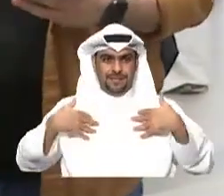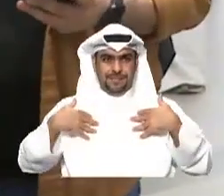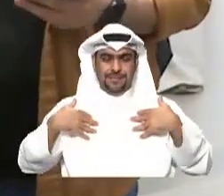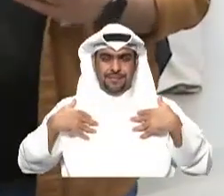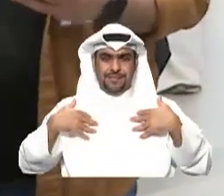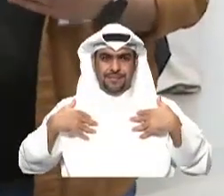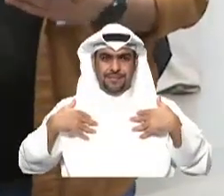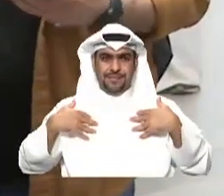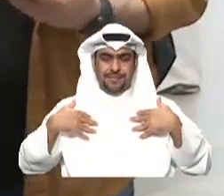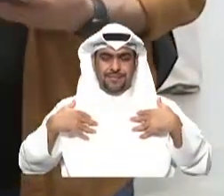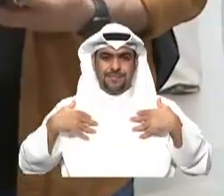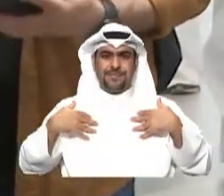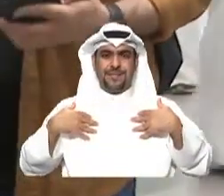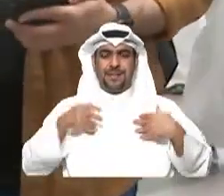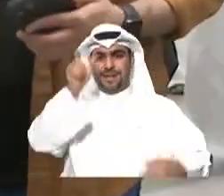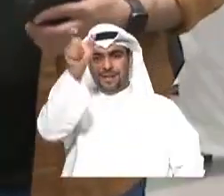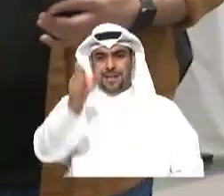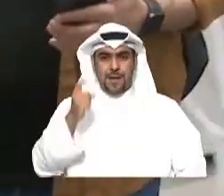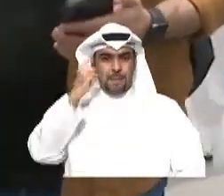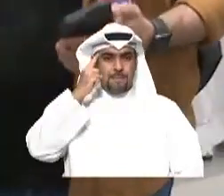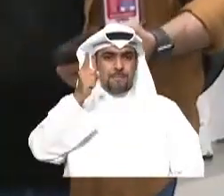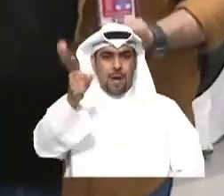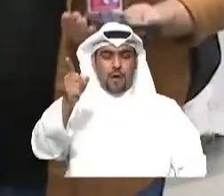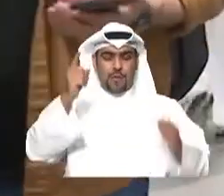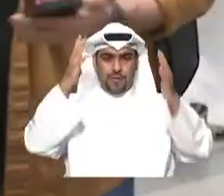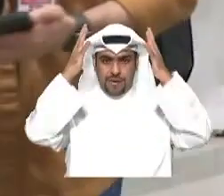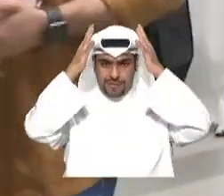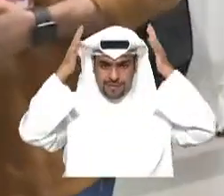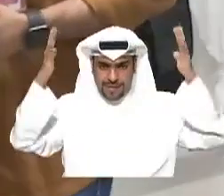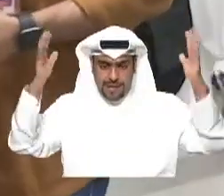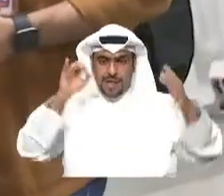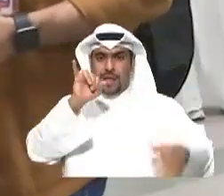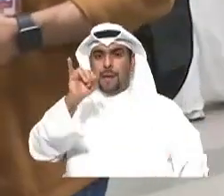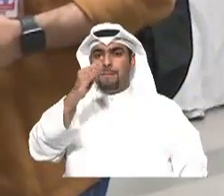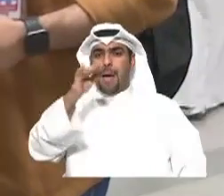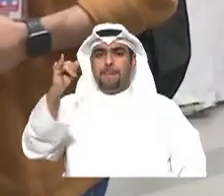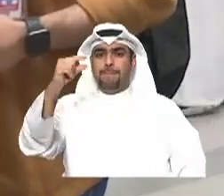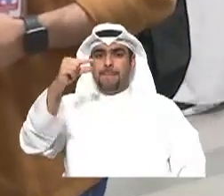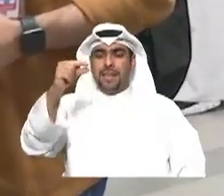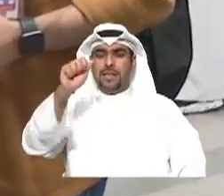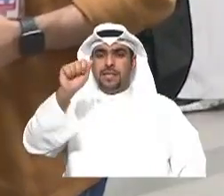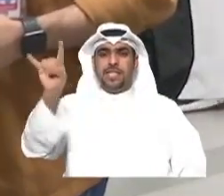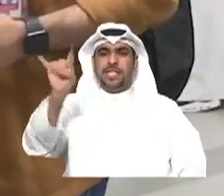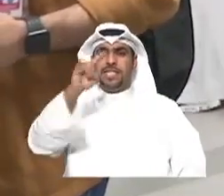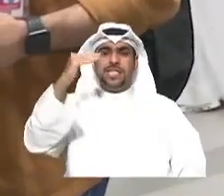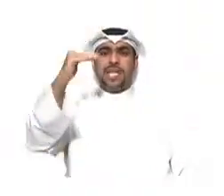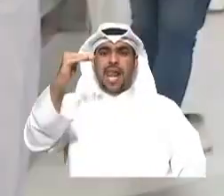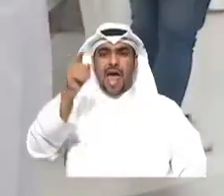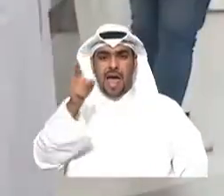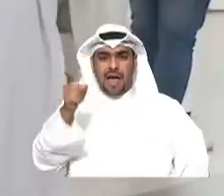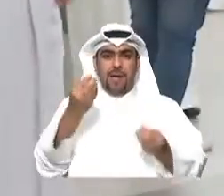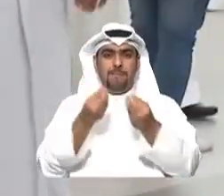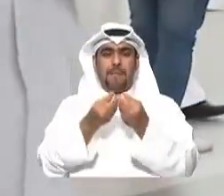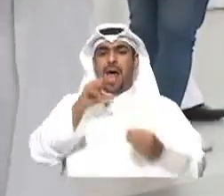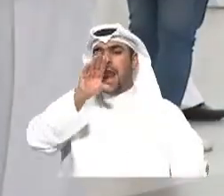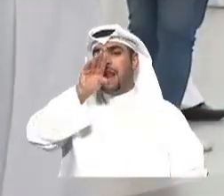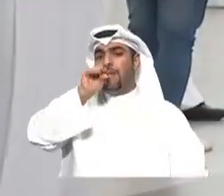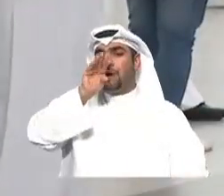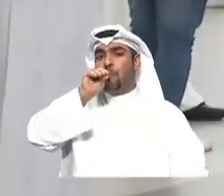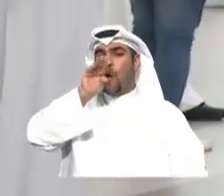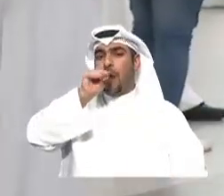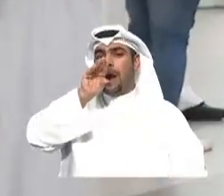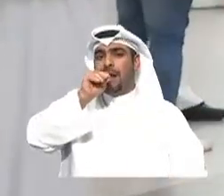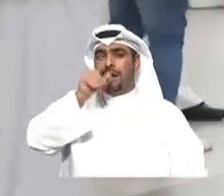اا فخر العرب ابو النجم كابتن الكبير محمد صلاح فالجماعه يعني صراحه الحدث هذا بالكويت الكلي انتظره اعتقد الوصول بعد منتخب